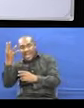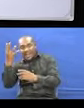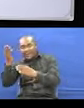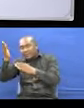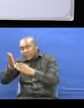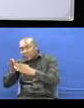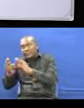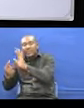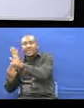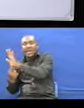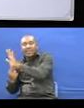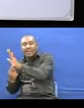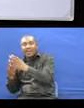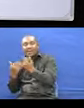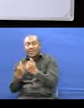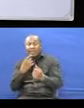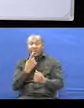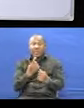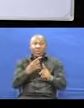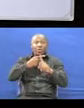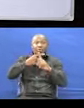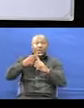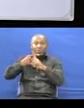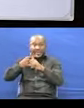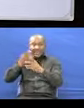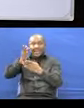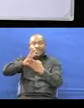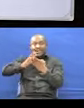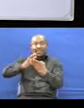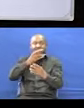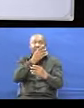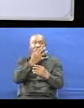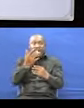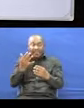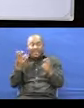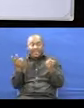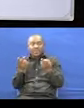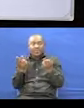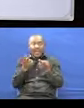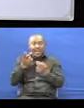tumesema tunajumlisha sehemu ambazo zina asili moja. Nadhani kila mtu amenielewa